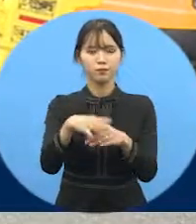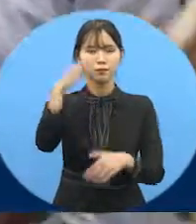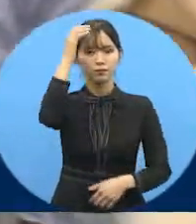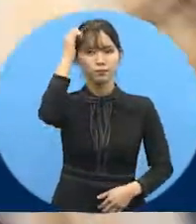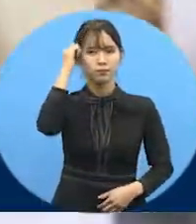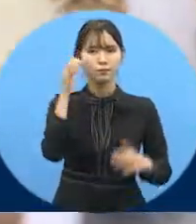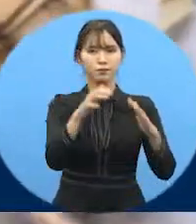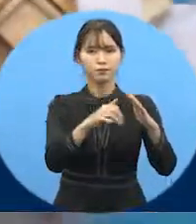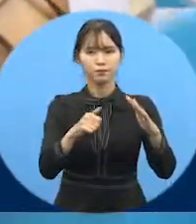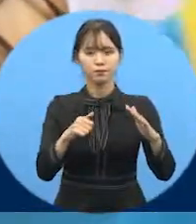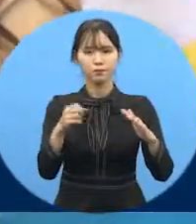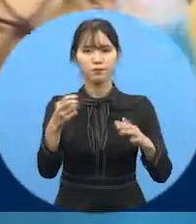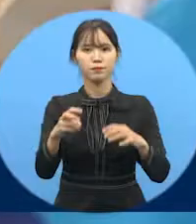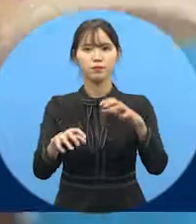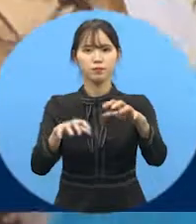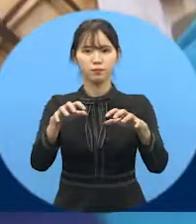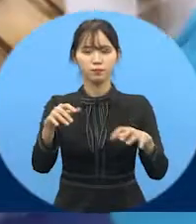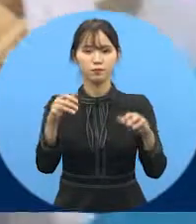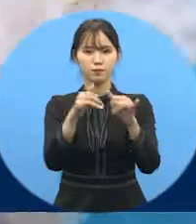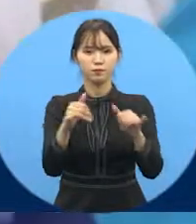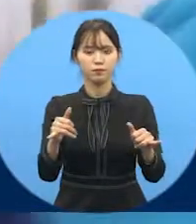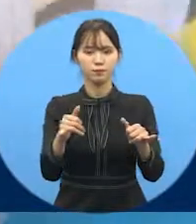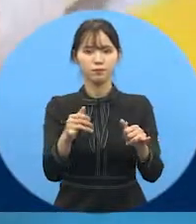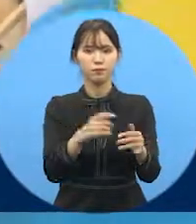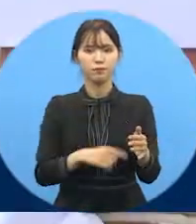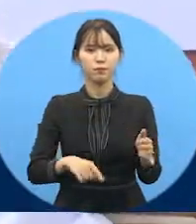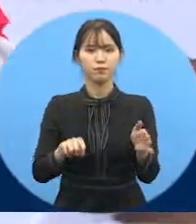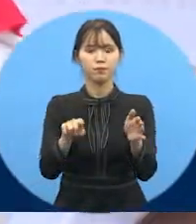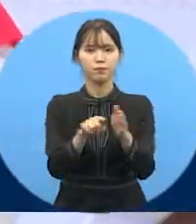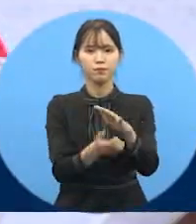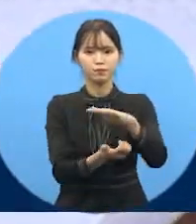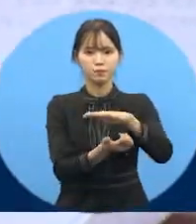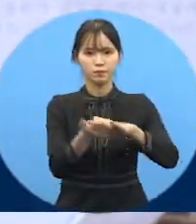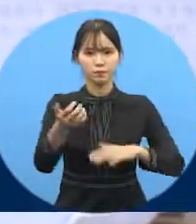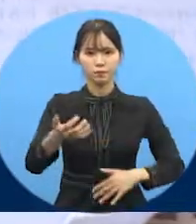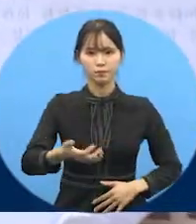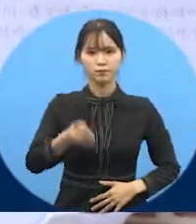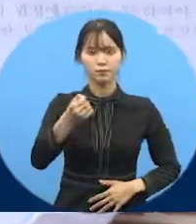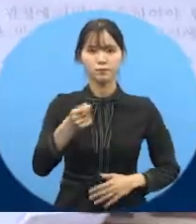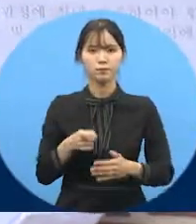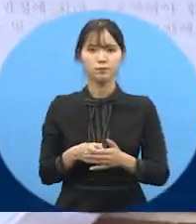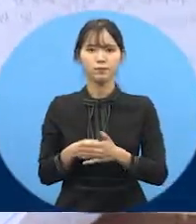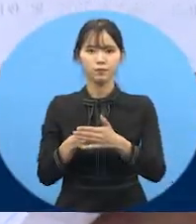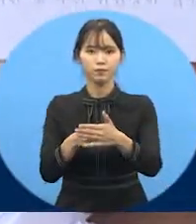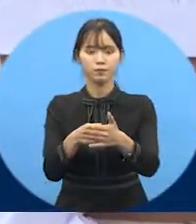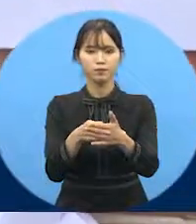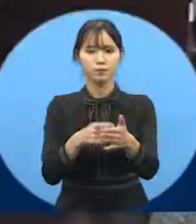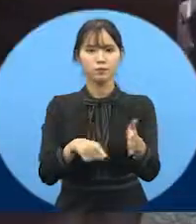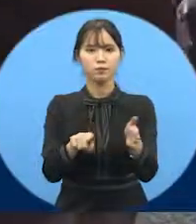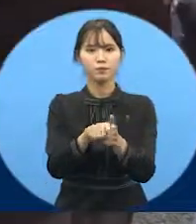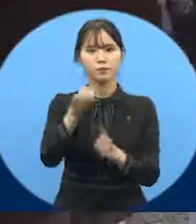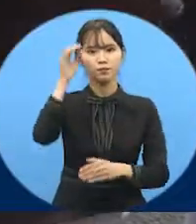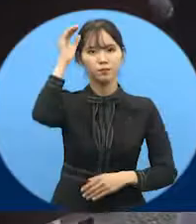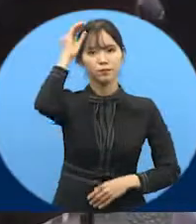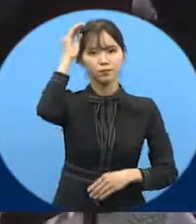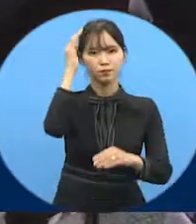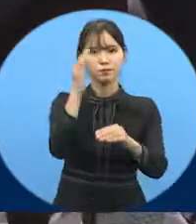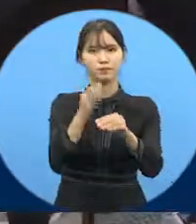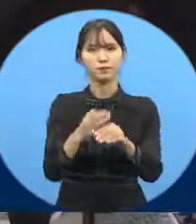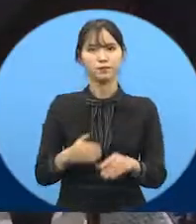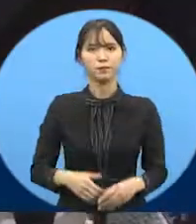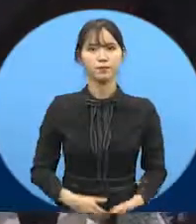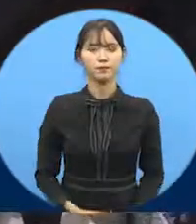의미를 되새기고 가족 이웃과 함께 기개 년 새에 희망 찬 출발과 화합을 도모하는 자리가 되기를